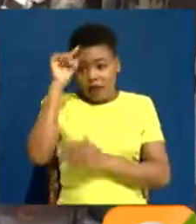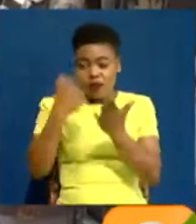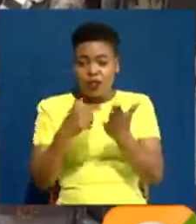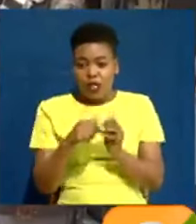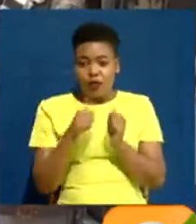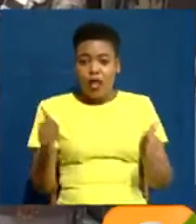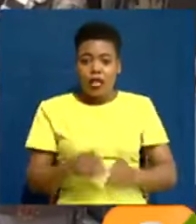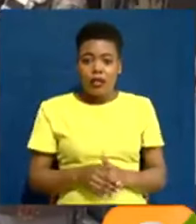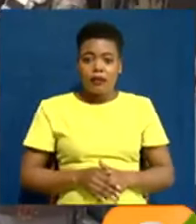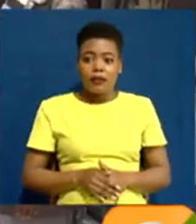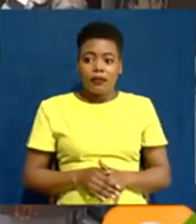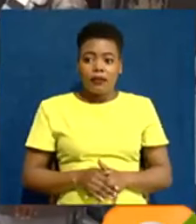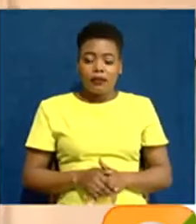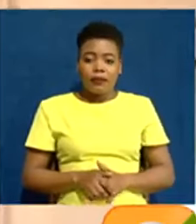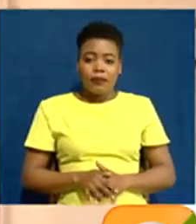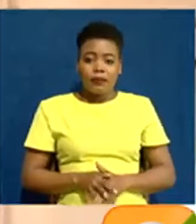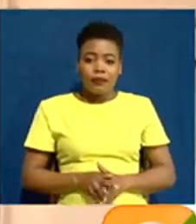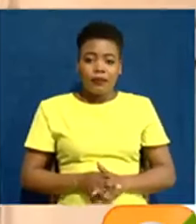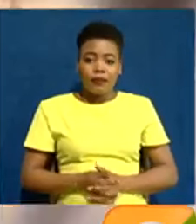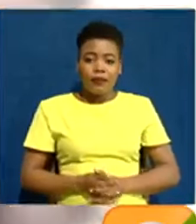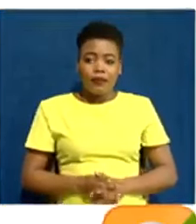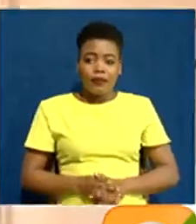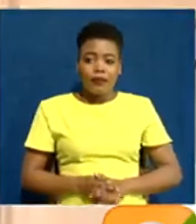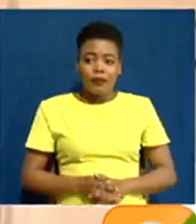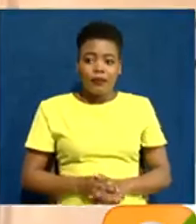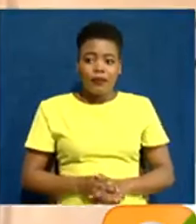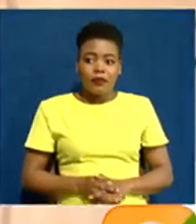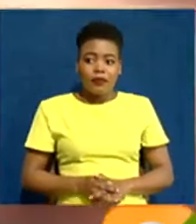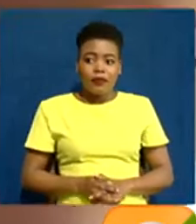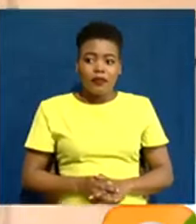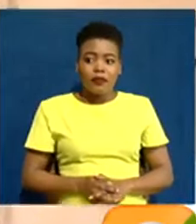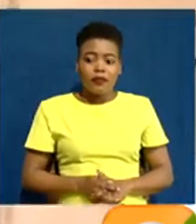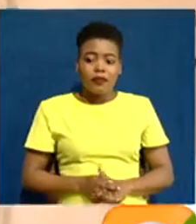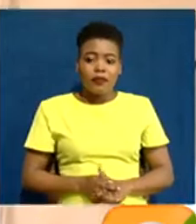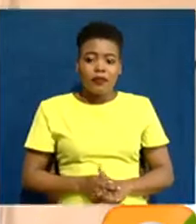Crispin Otieno, runinga ya Citizen.